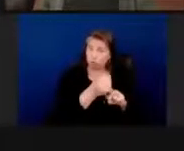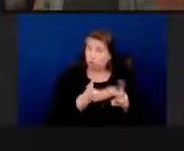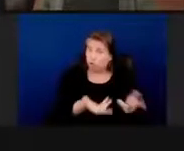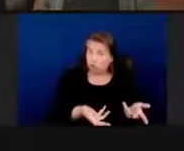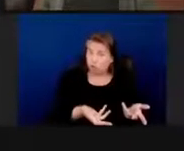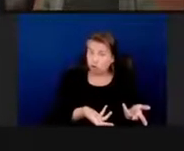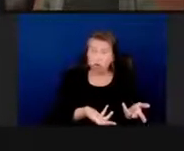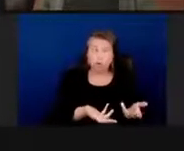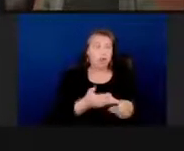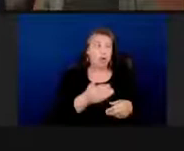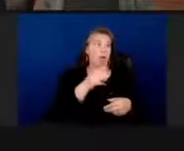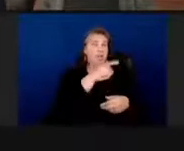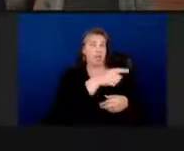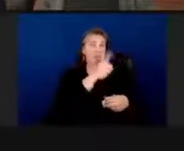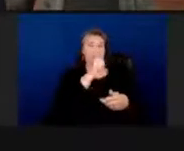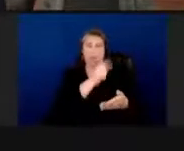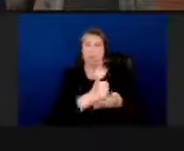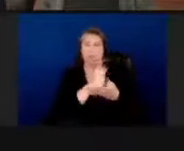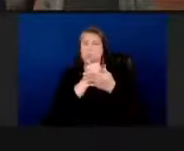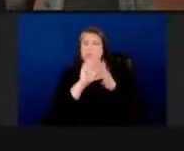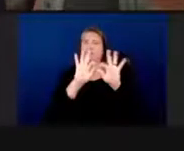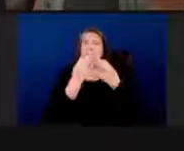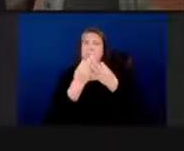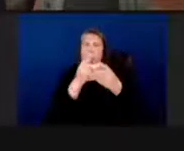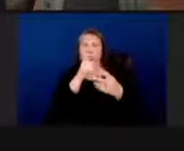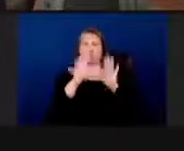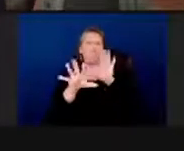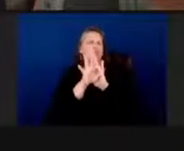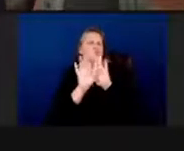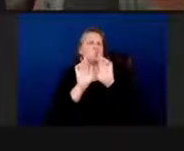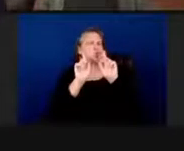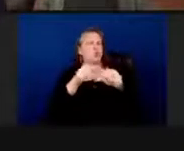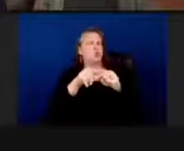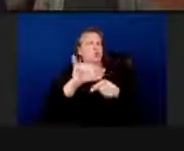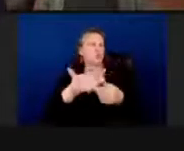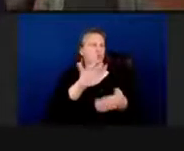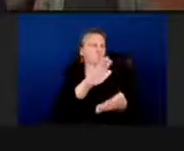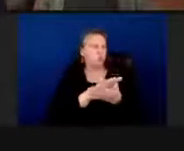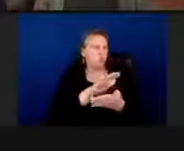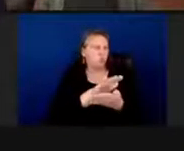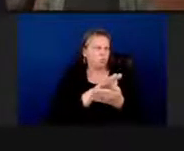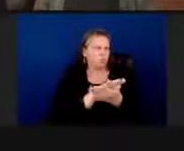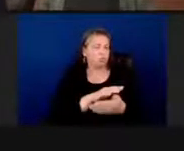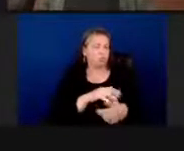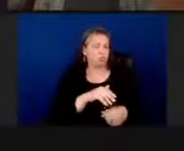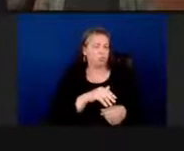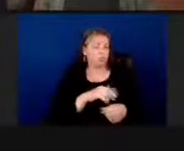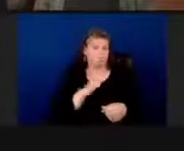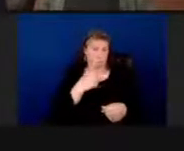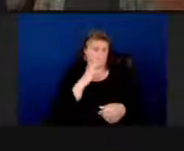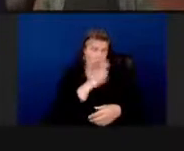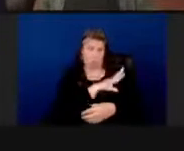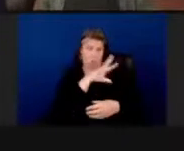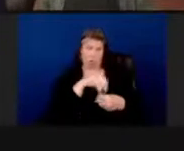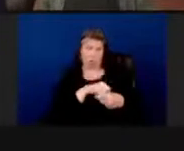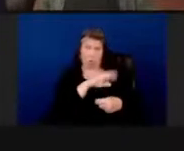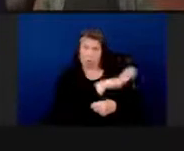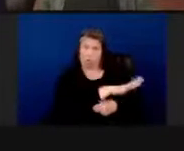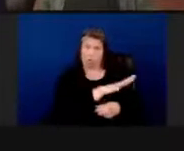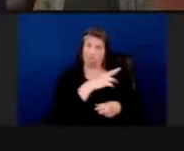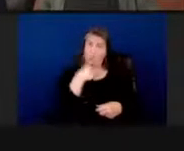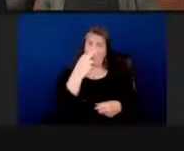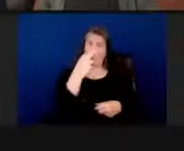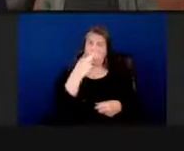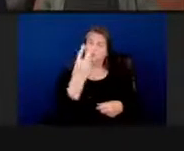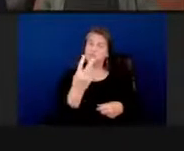mipango hii inaendana na utamaduni wa shule hizo.